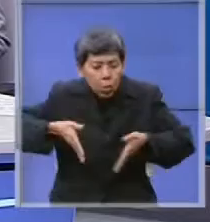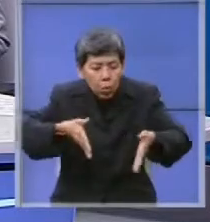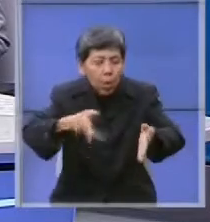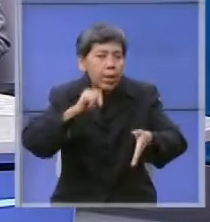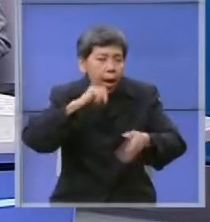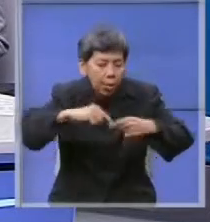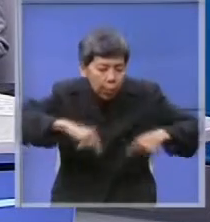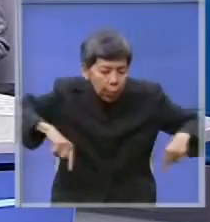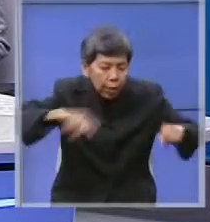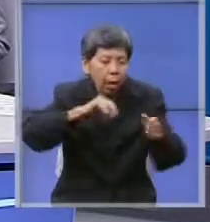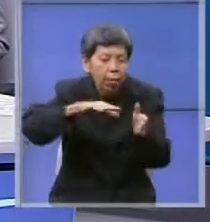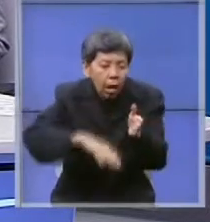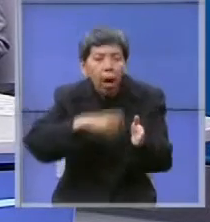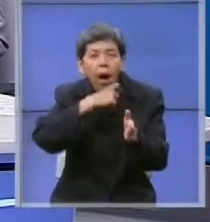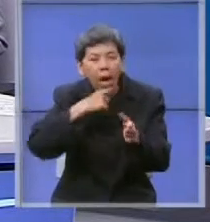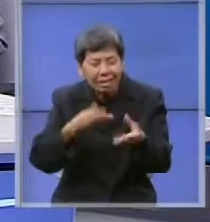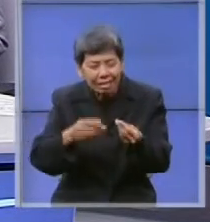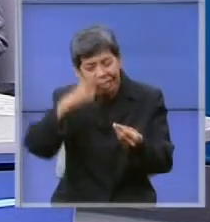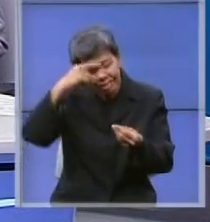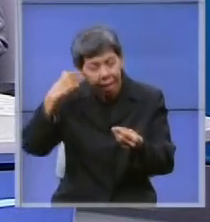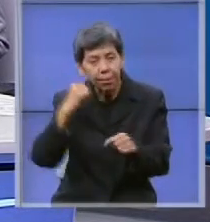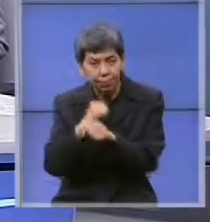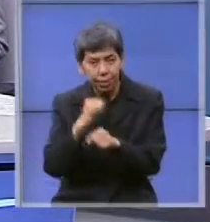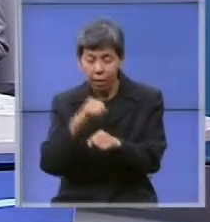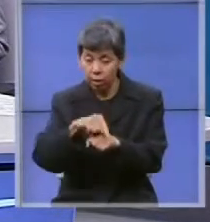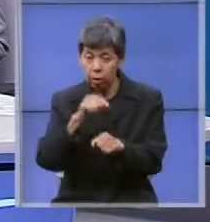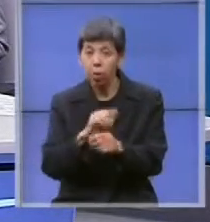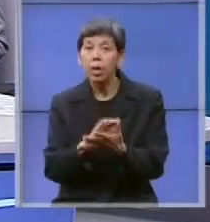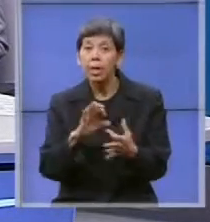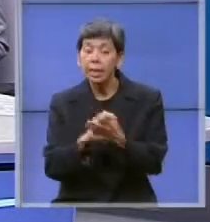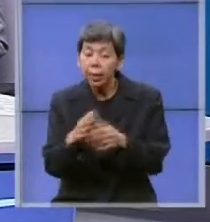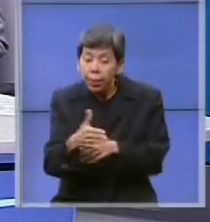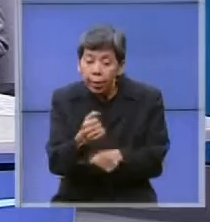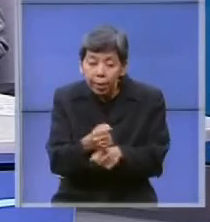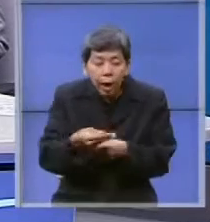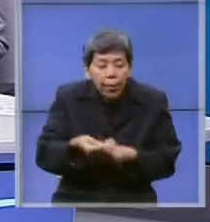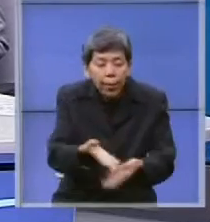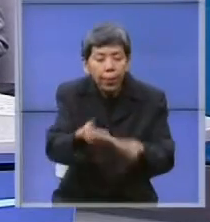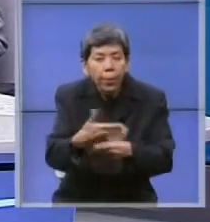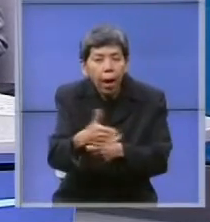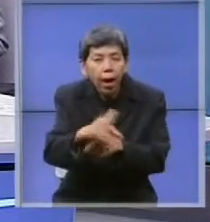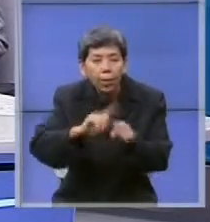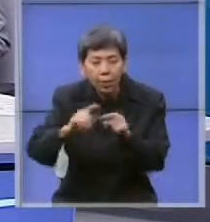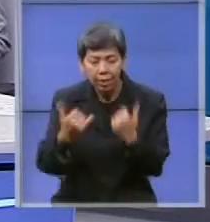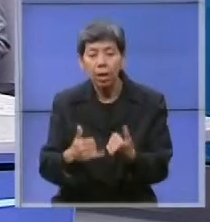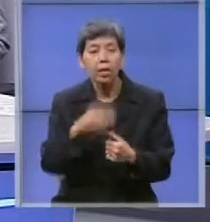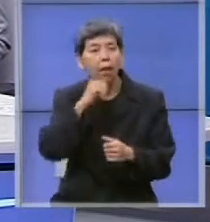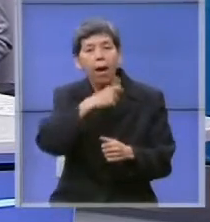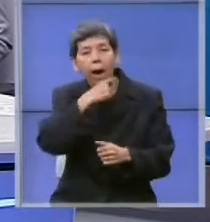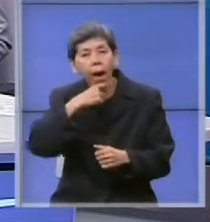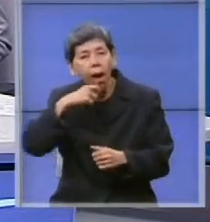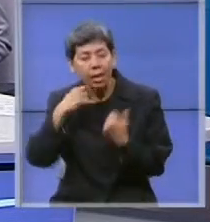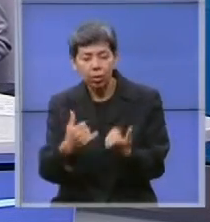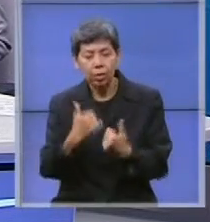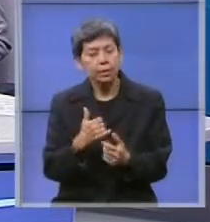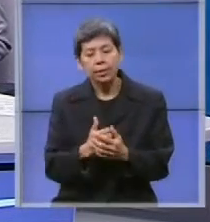ที่ตอนนี้น้ำแห้งจนเป็นโคลนแล้วก็จริงๆเขาบอกว่าเป็นเขตอภัยทานชาวบ้านมักจะเอาปลามาปล่อยมีปลาหลายชนิดเลยแต่ว่าตอนนี้น้ำแห้งมากจนชาว